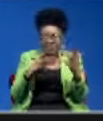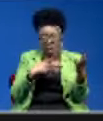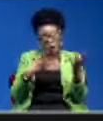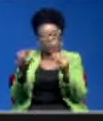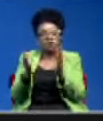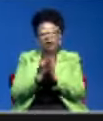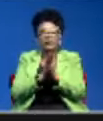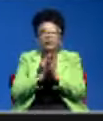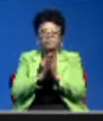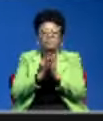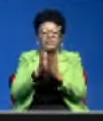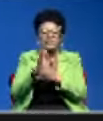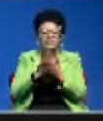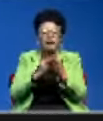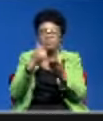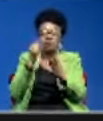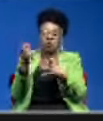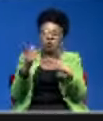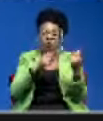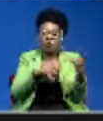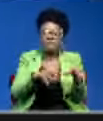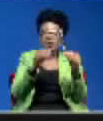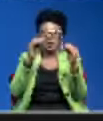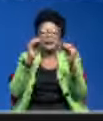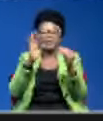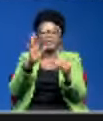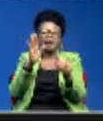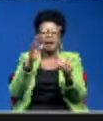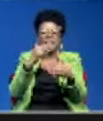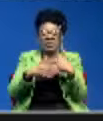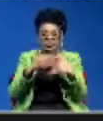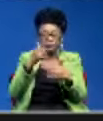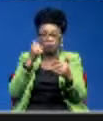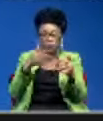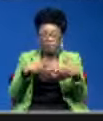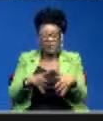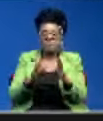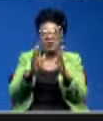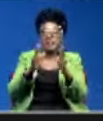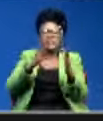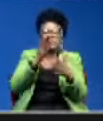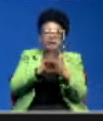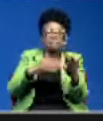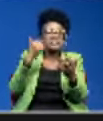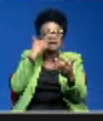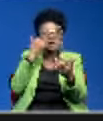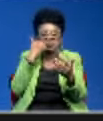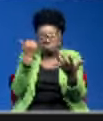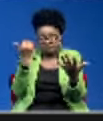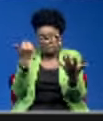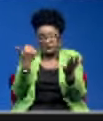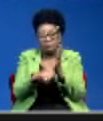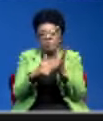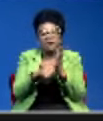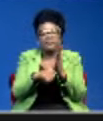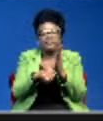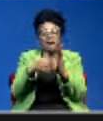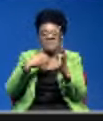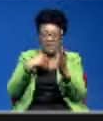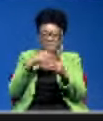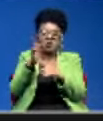Wengine waliofika kuchukua jamaa zao waliojifungua walikumbana na pigo lilo hilo. Sasa mimi nimekuwa nikitumia Linda Mama